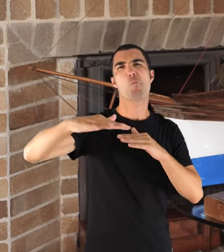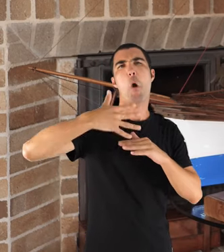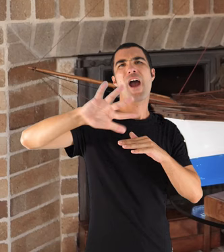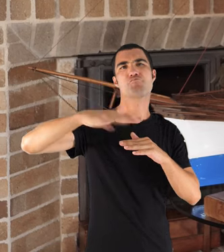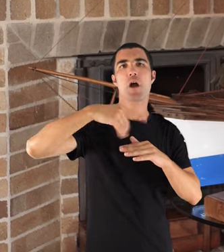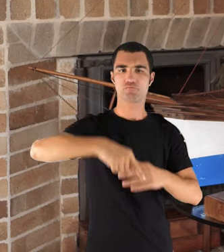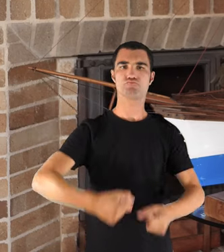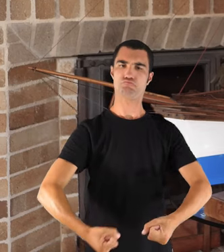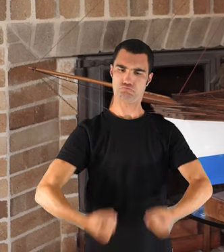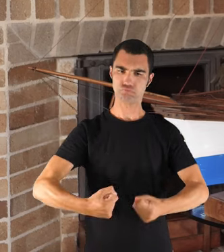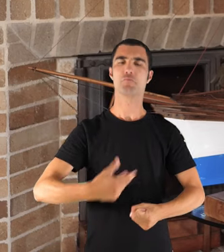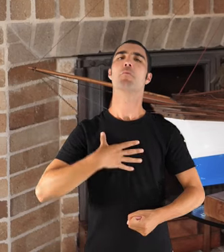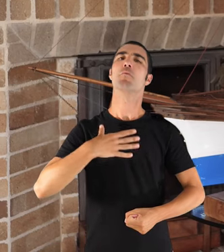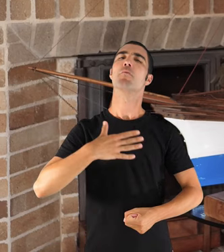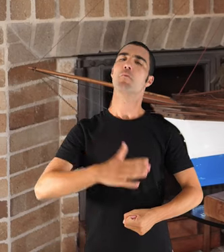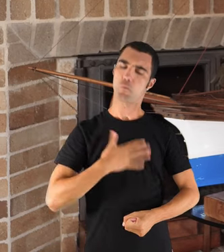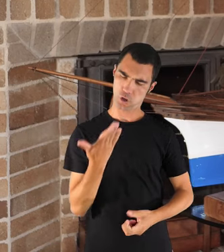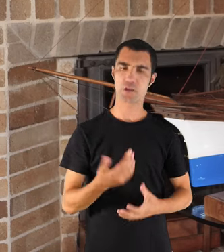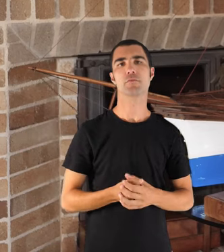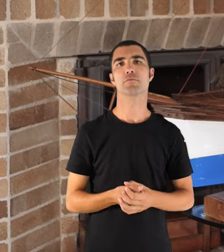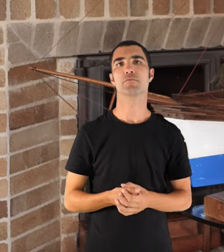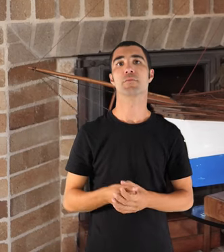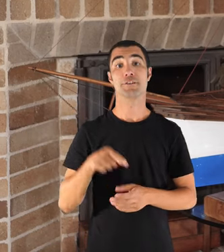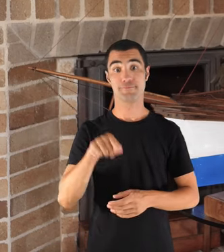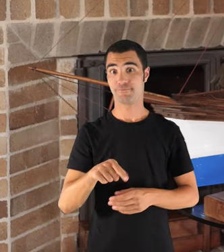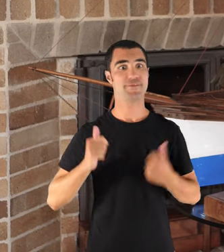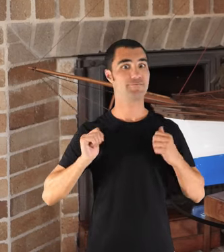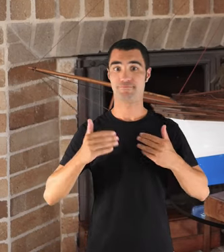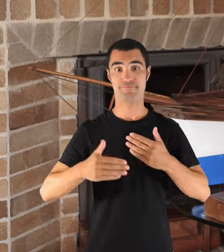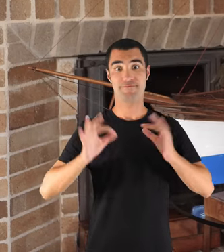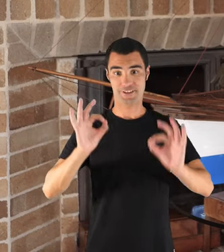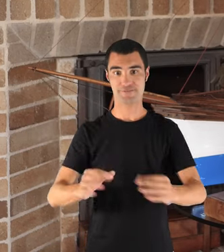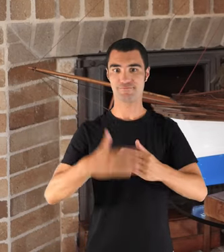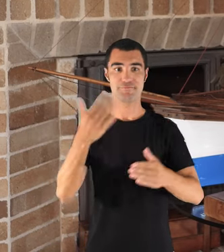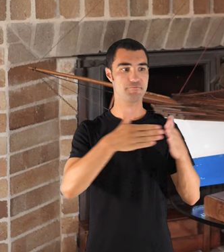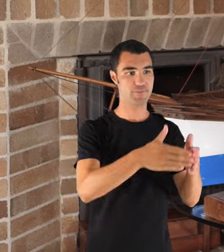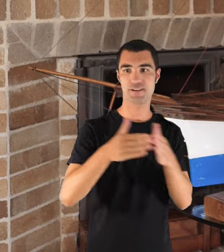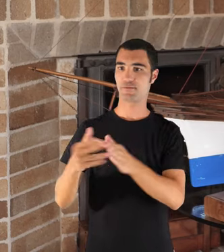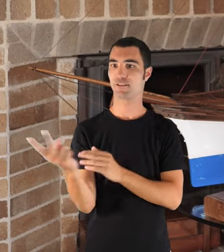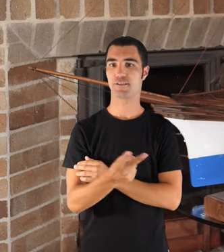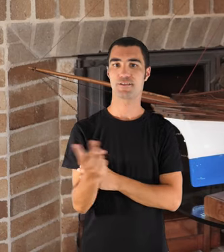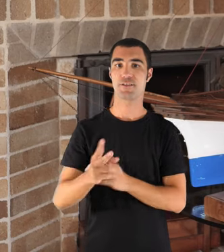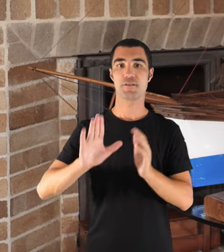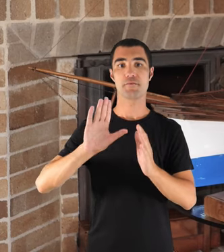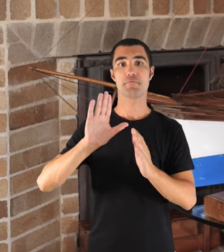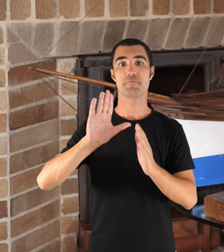I així varen començar, que ja tenien aquestes dues barques, i més tard encara en compraren una